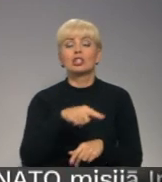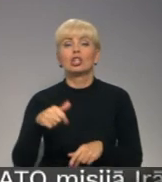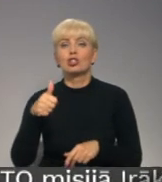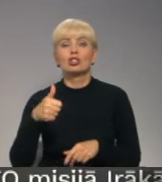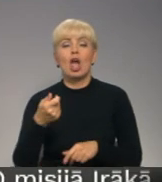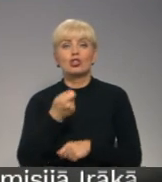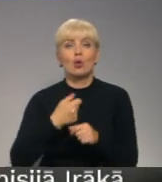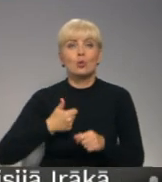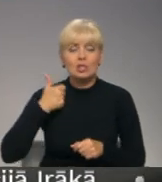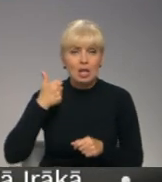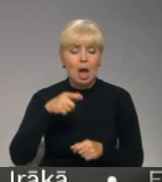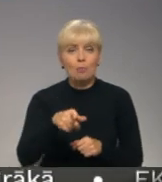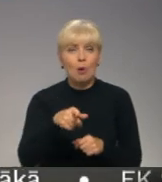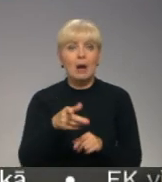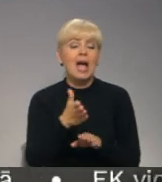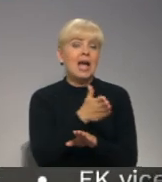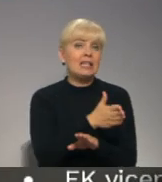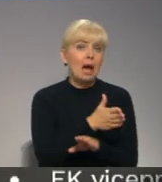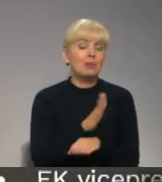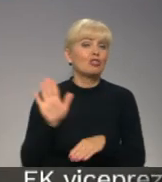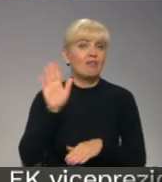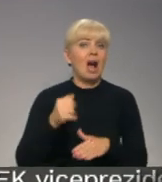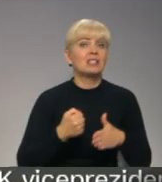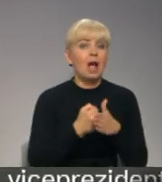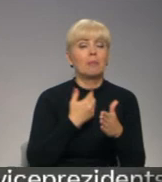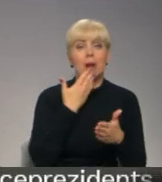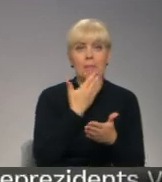pirms inkubācijas statusā. Savukārt iepriekš minētajiem valsts atbalstam var